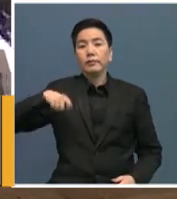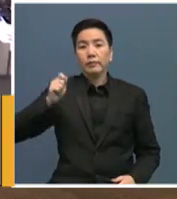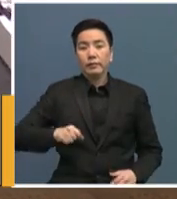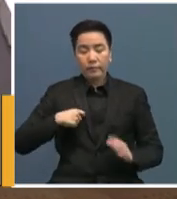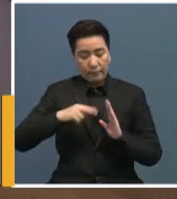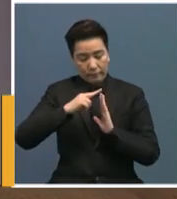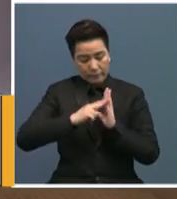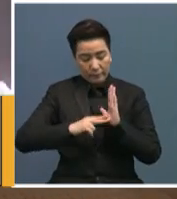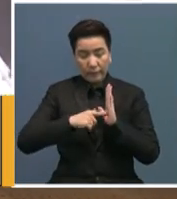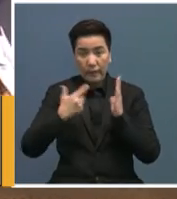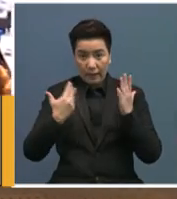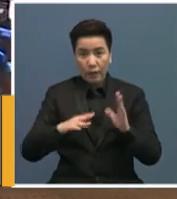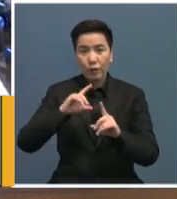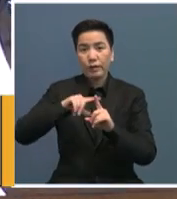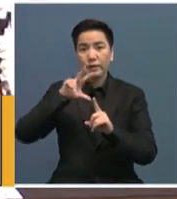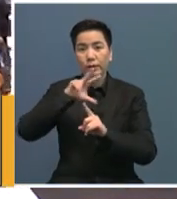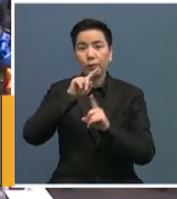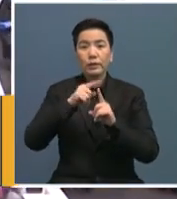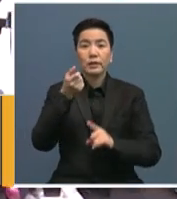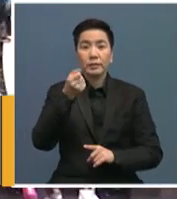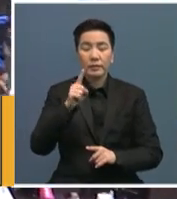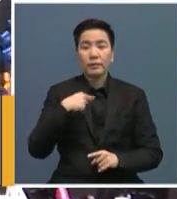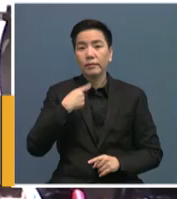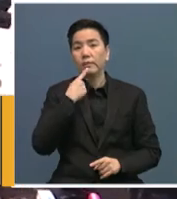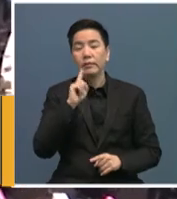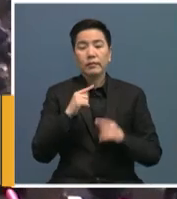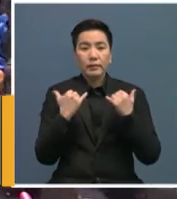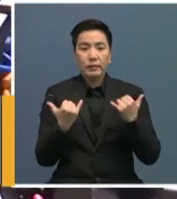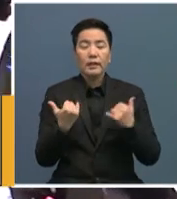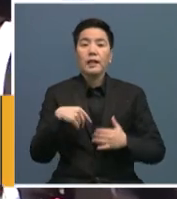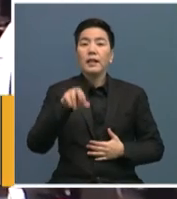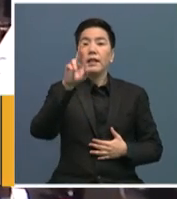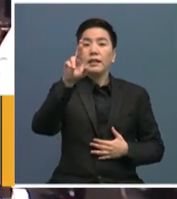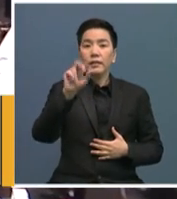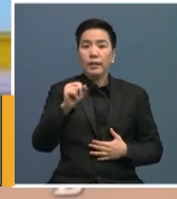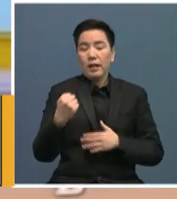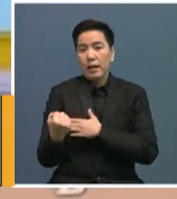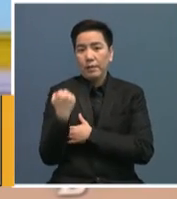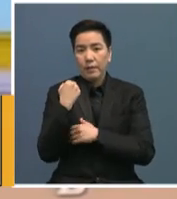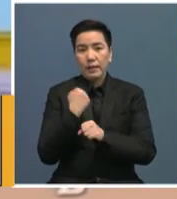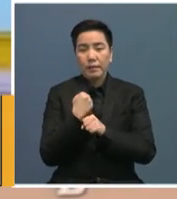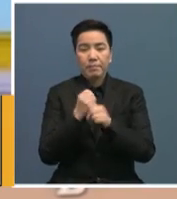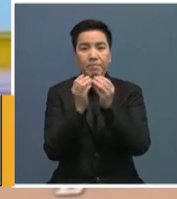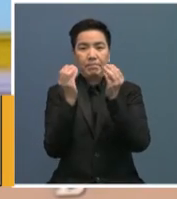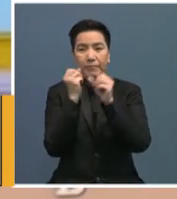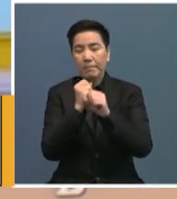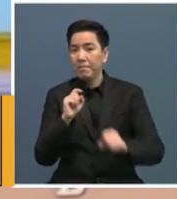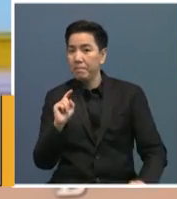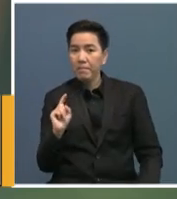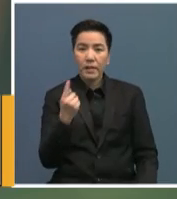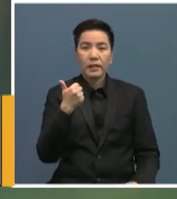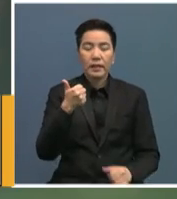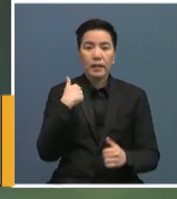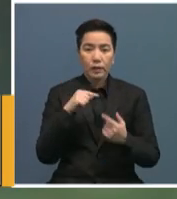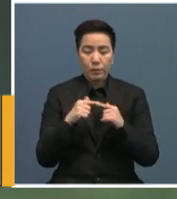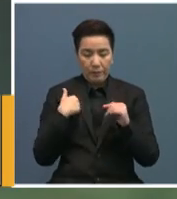เมื่อวันพฤหัสบดีที่ 11มีนาคมที่ผ่านมานะครับระบุว่ารัฐสภานะมีอำนาจในการจัดทำรัฐธรรมนูญใหม่แต่จะ